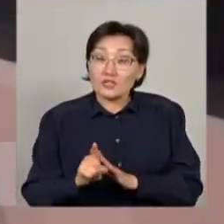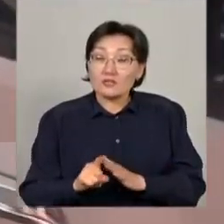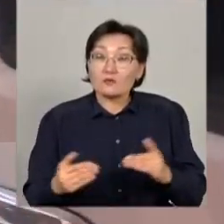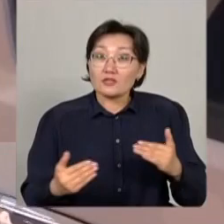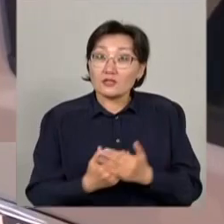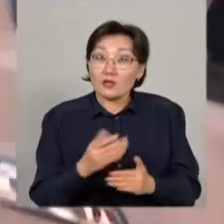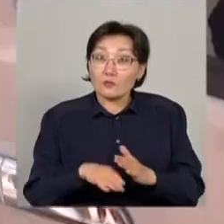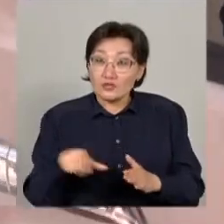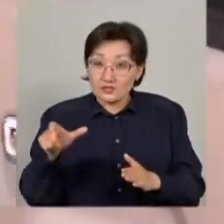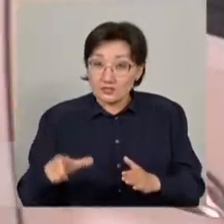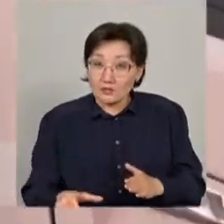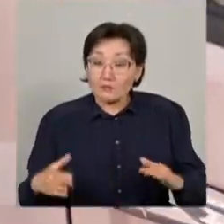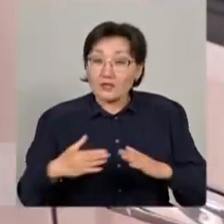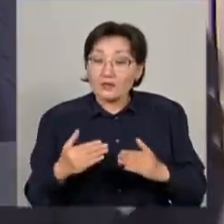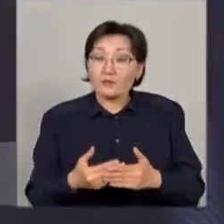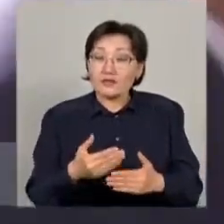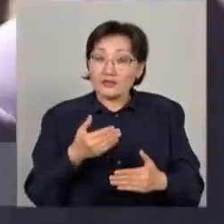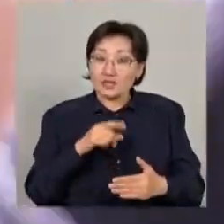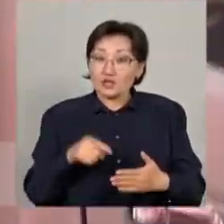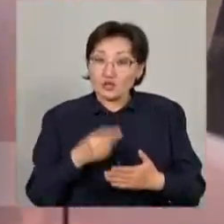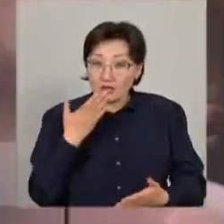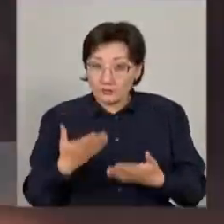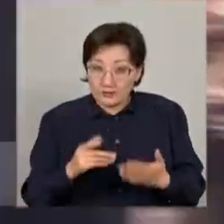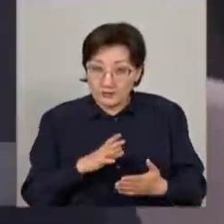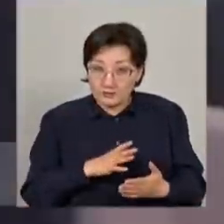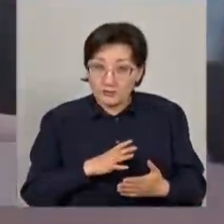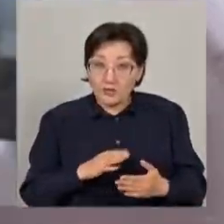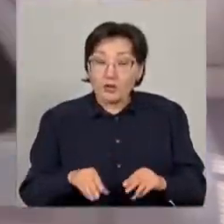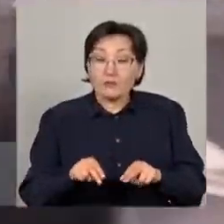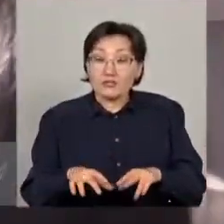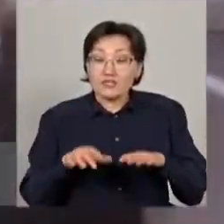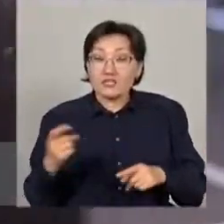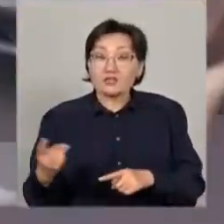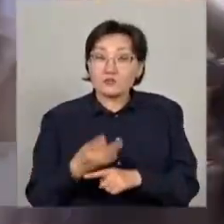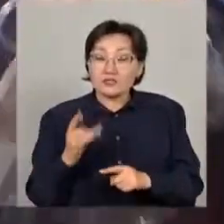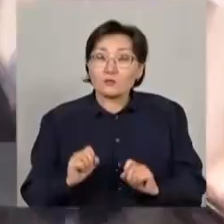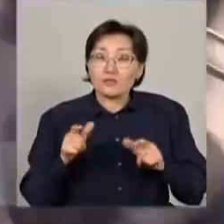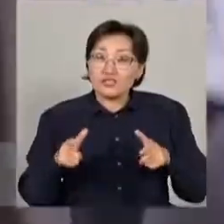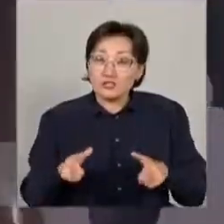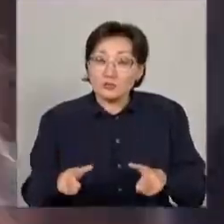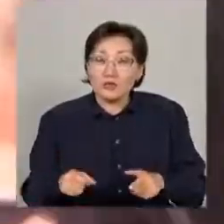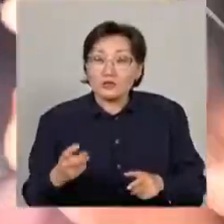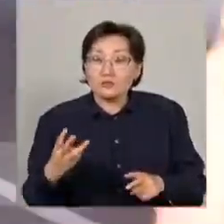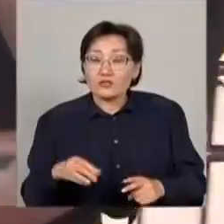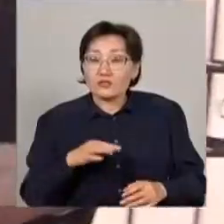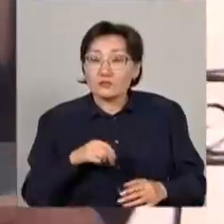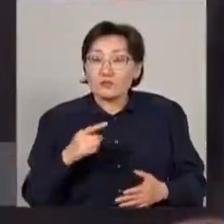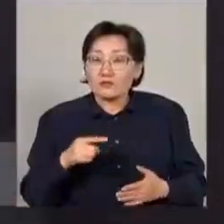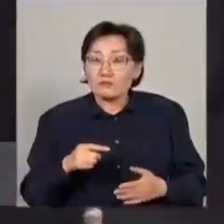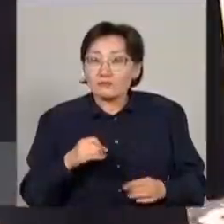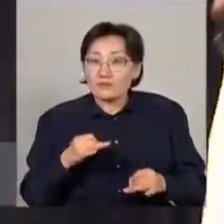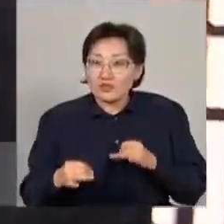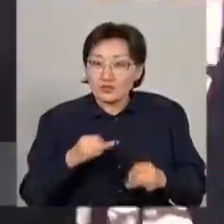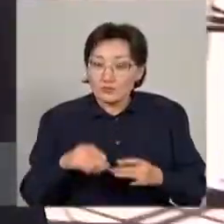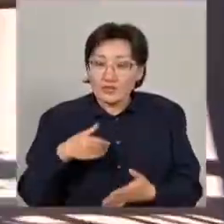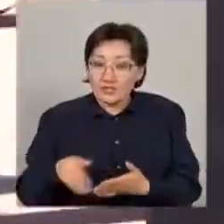жаңа депутаттарда ғимарат алдында сұрақтың астын алып жатты. Парламентке алғаш рет келіп жатқандардың кейбірі сұхбат беруден үзілді